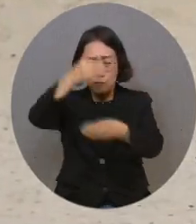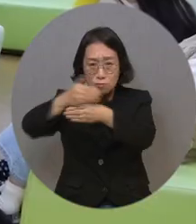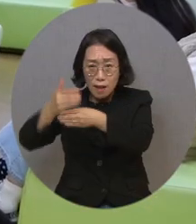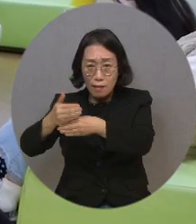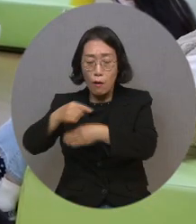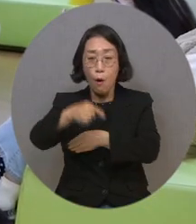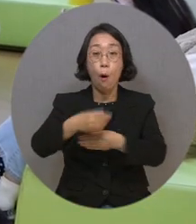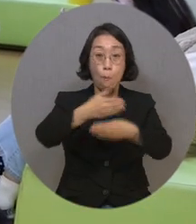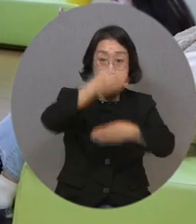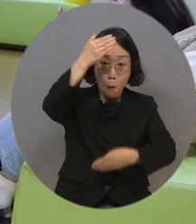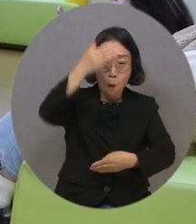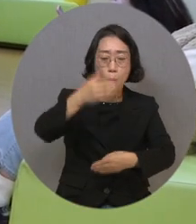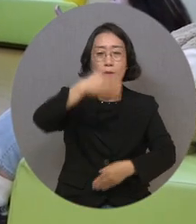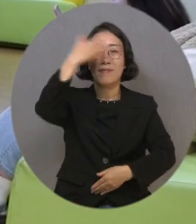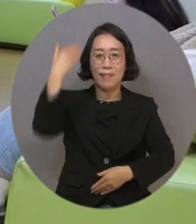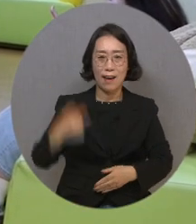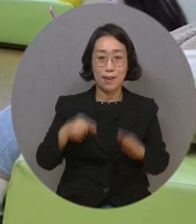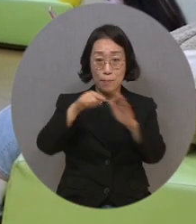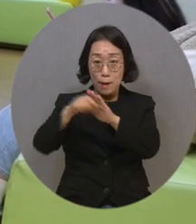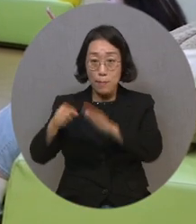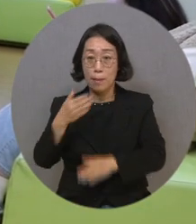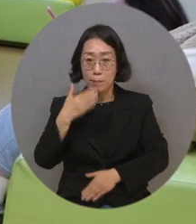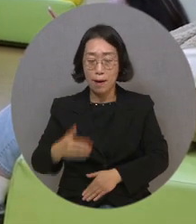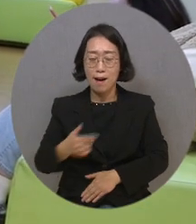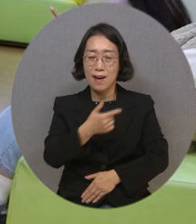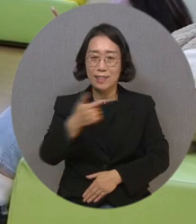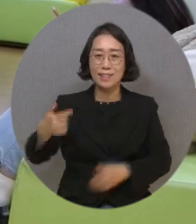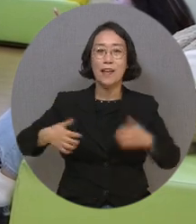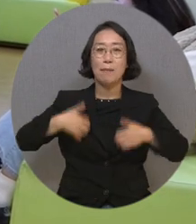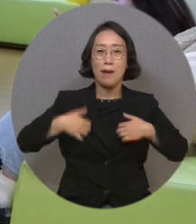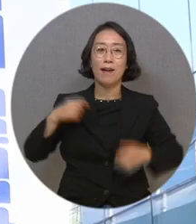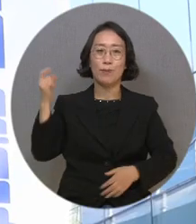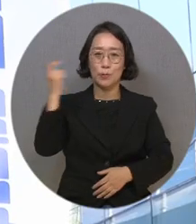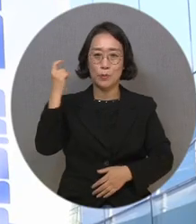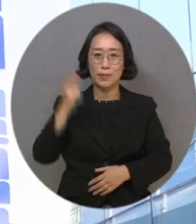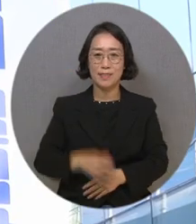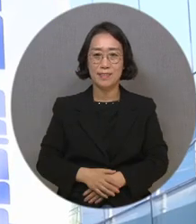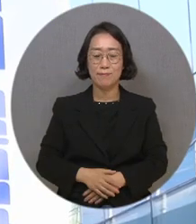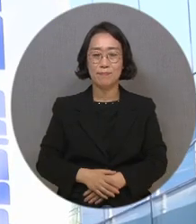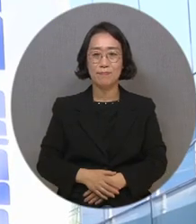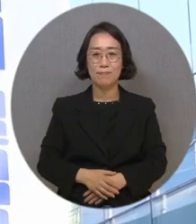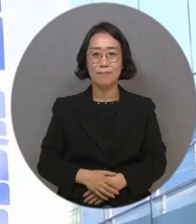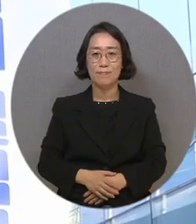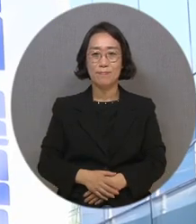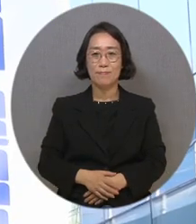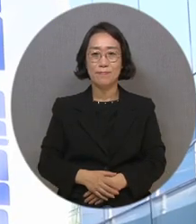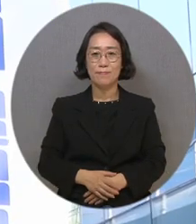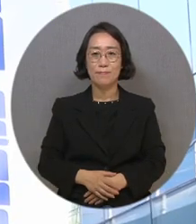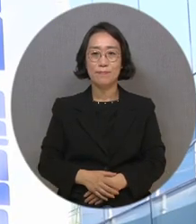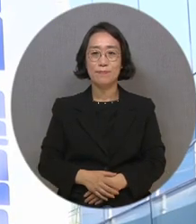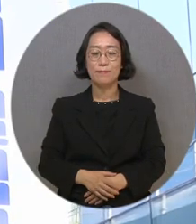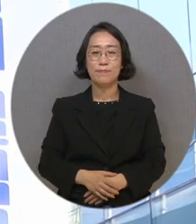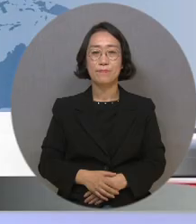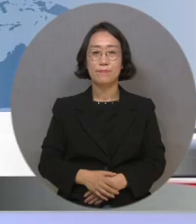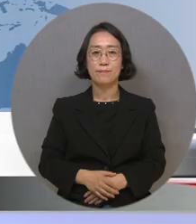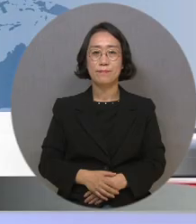없어 어려움을 겪던 보호자들이 크게 반기고 있습니다. 복지TV 뉴스 유재니입니다.